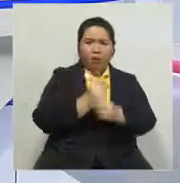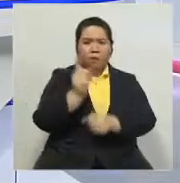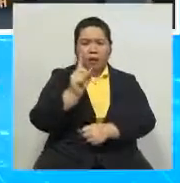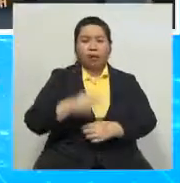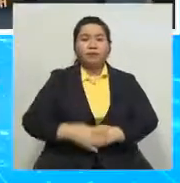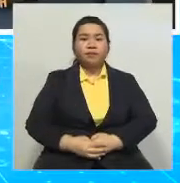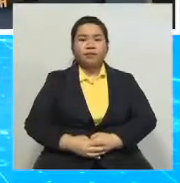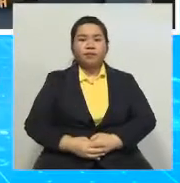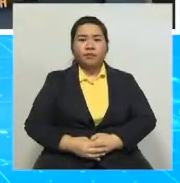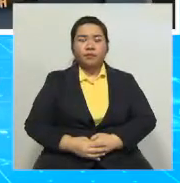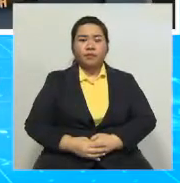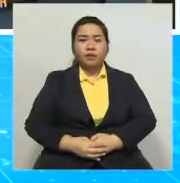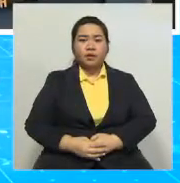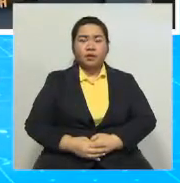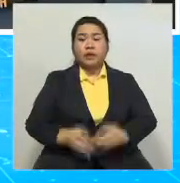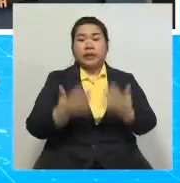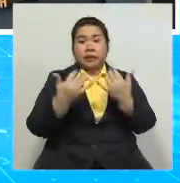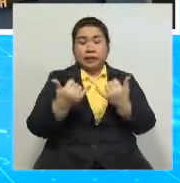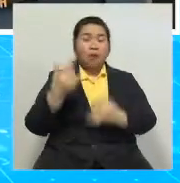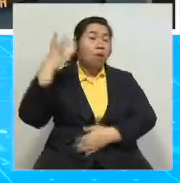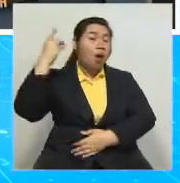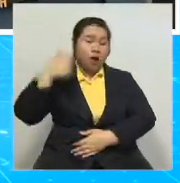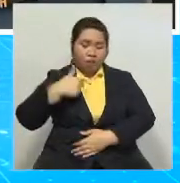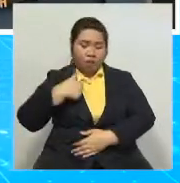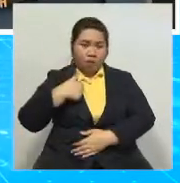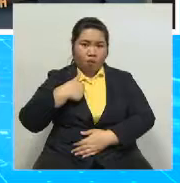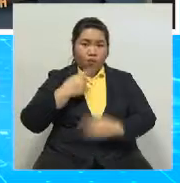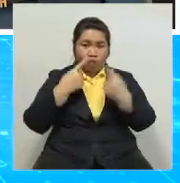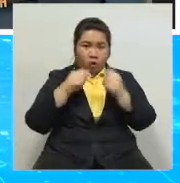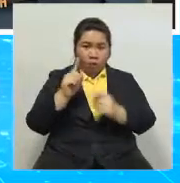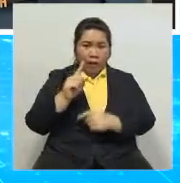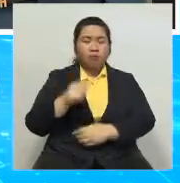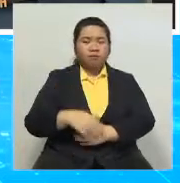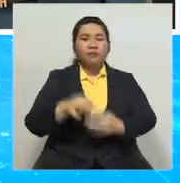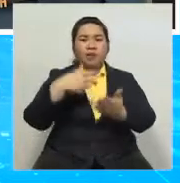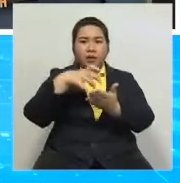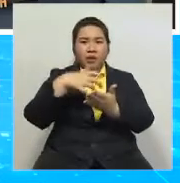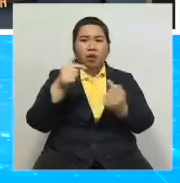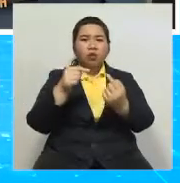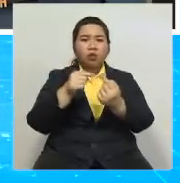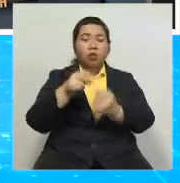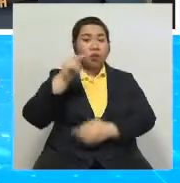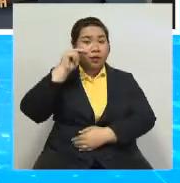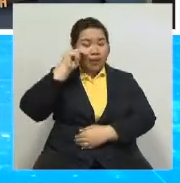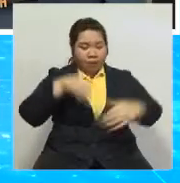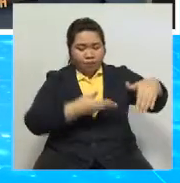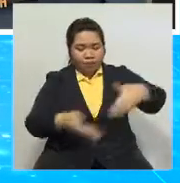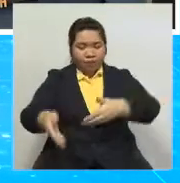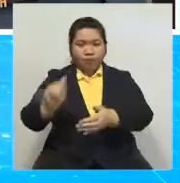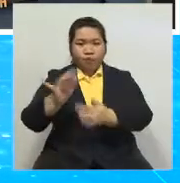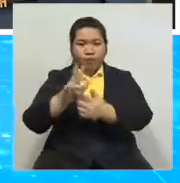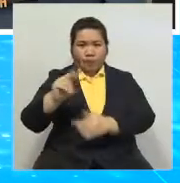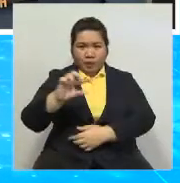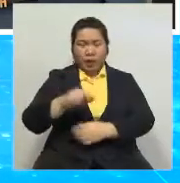คืออย่างนี้นะครับจากที่ผมเข้าไปในพื้นที่เมื่อวานเนี่ยครับขออนุญาตนำเรียนสภาพของลำน้ำยังก่อนนะครับอย่างที่เ